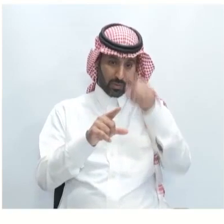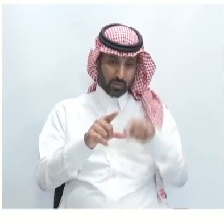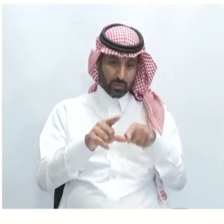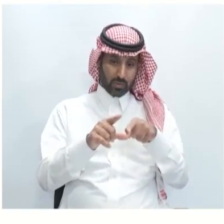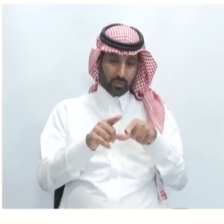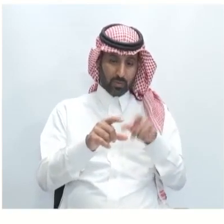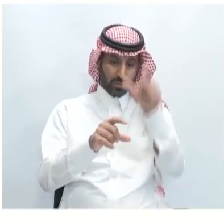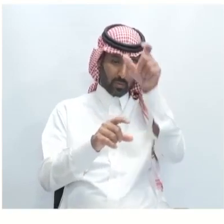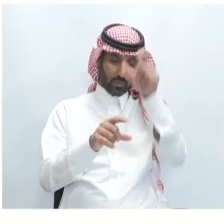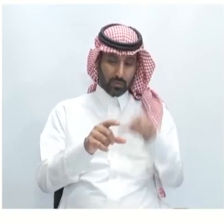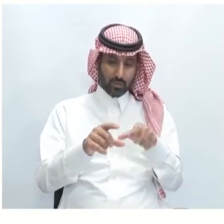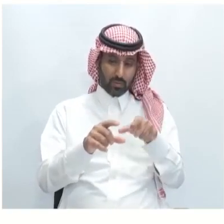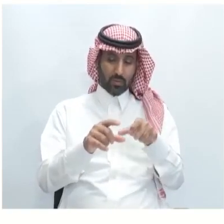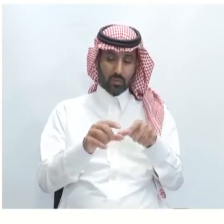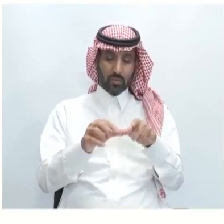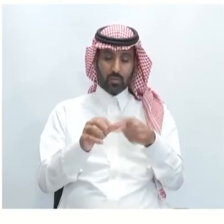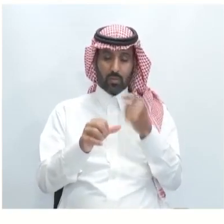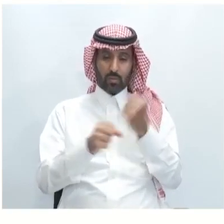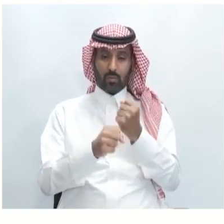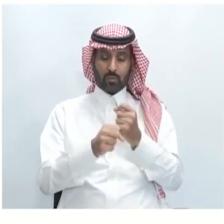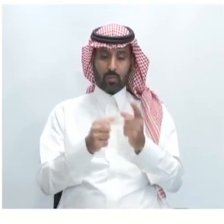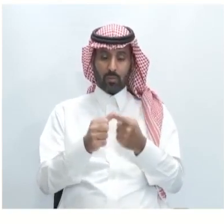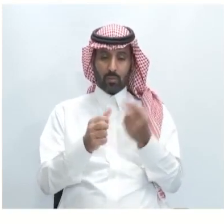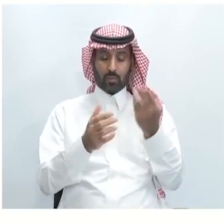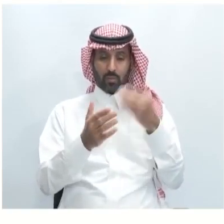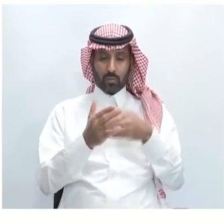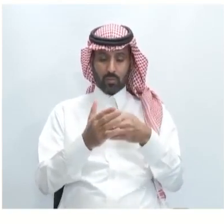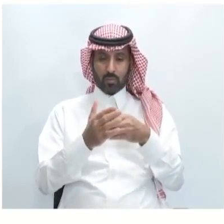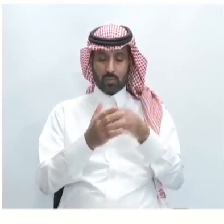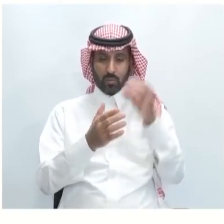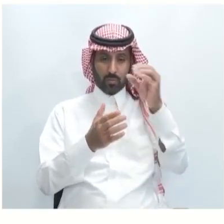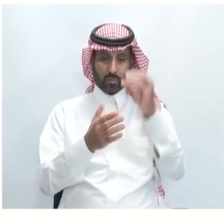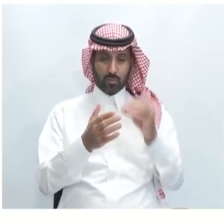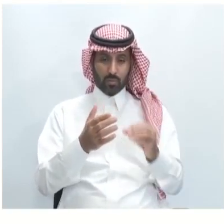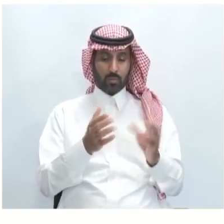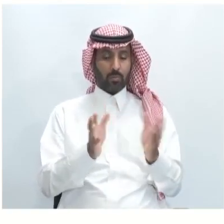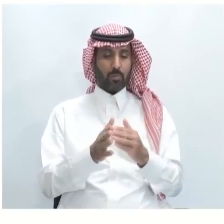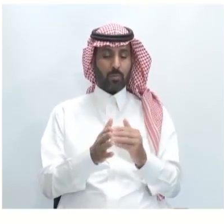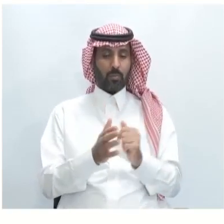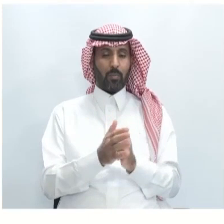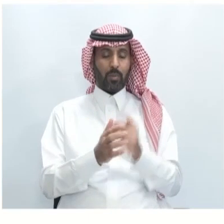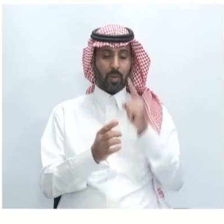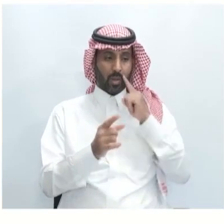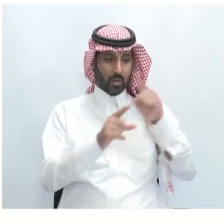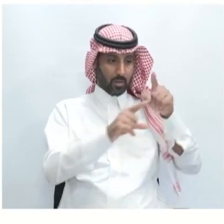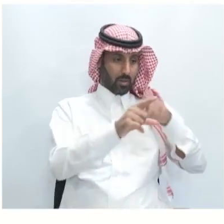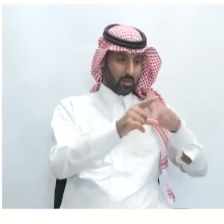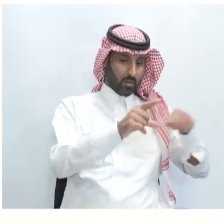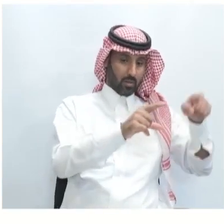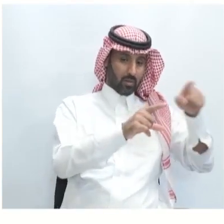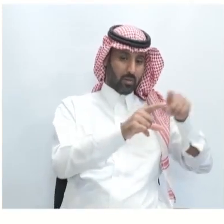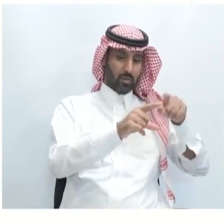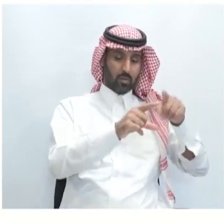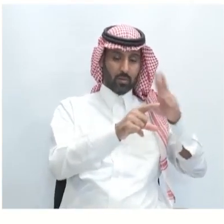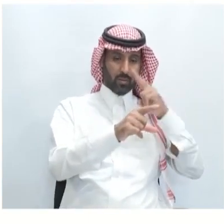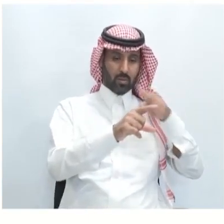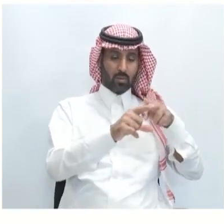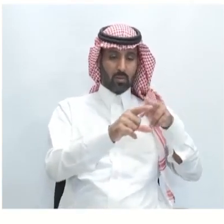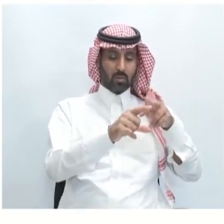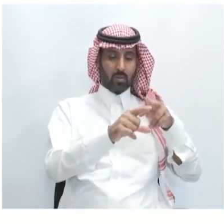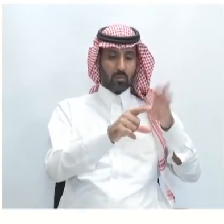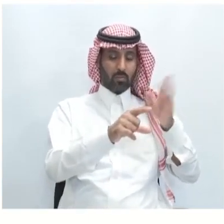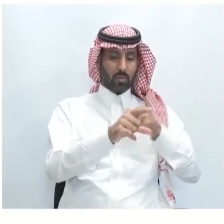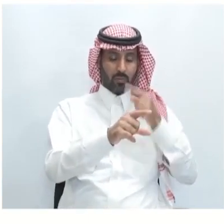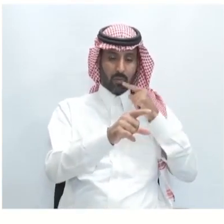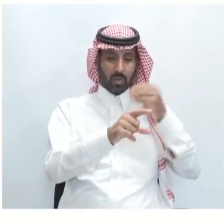لاحظ في السلسله المفتوحه المجموعه الوظيفيه توجد مجموعات الكربونيه فقط بالنسبه للتراكيب الحلقيه لاحظ لم